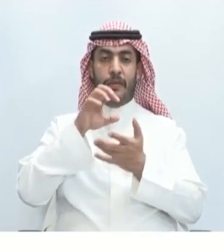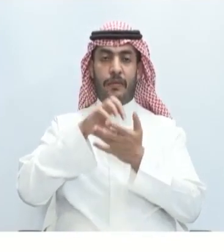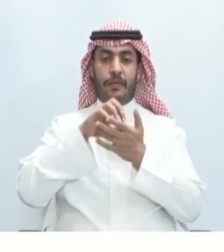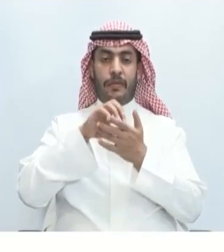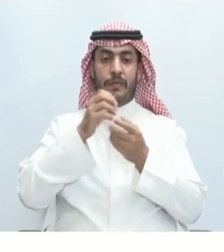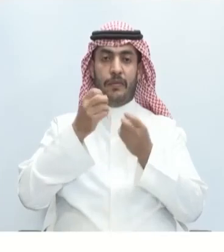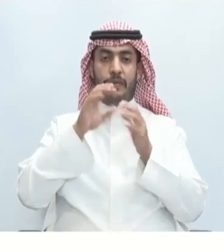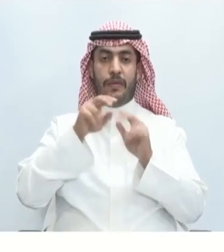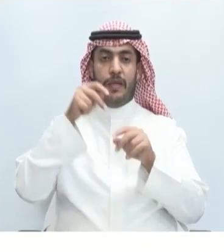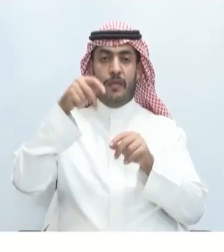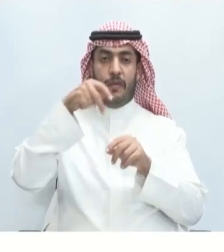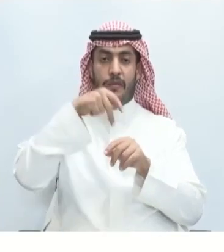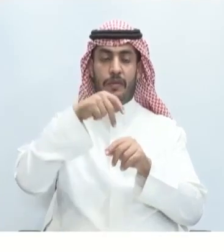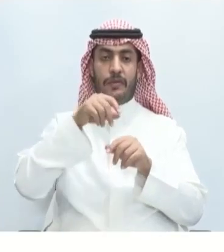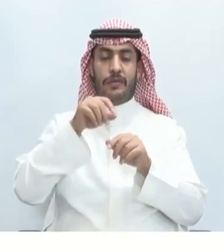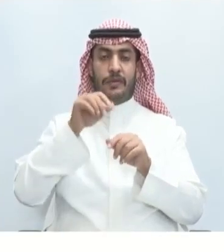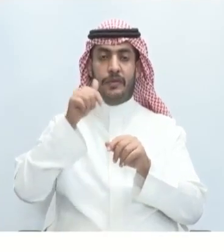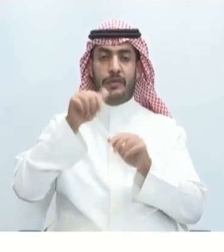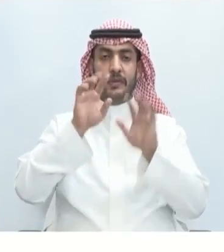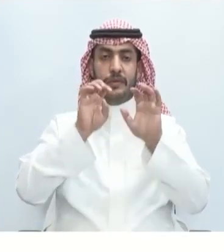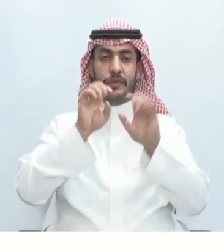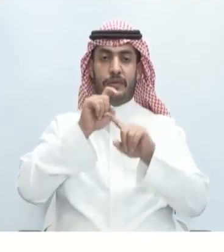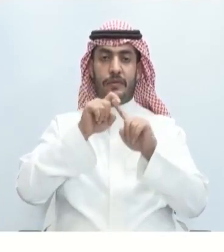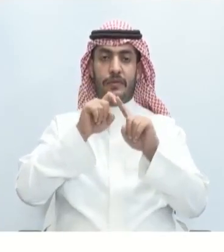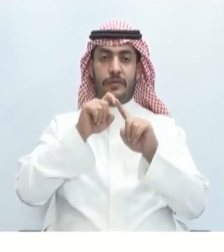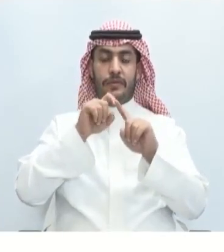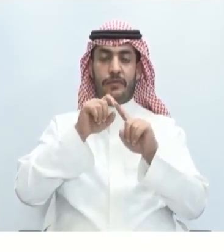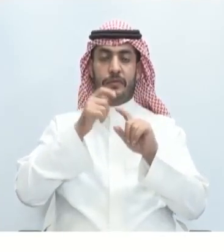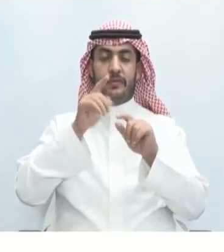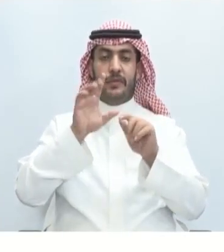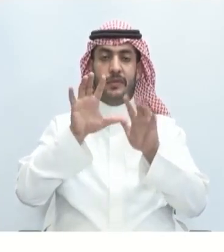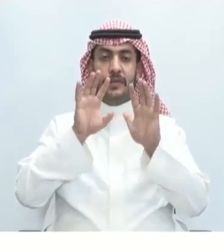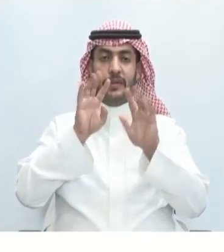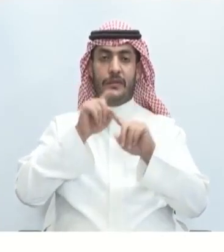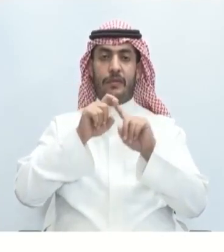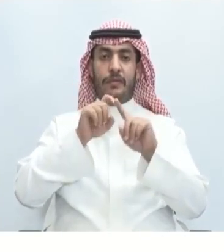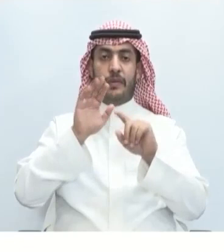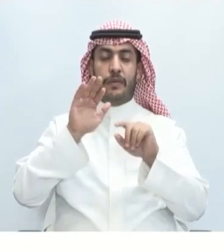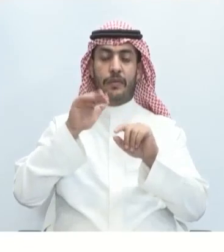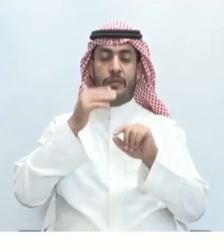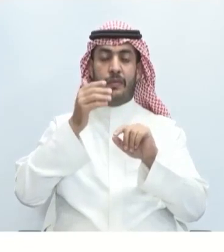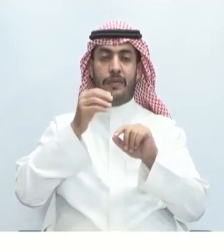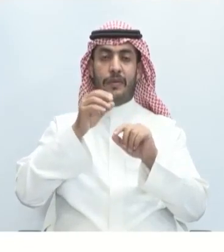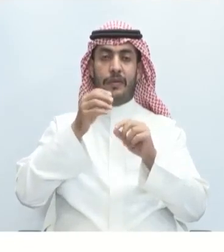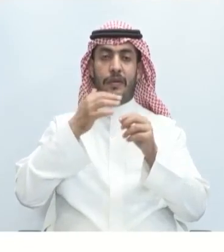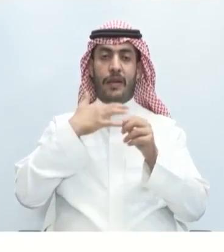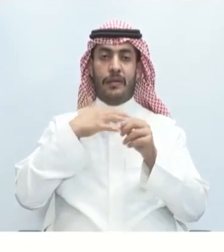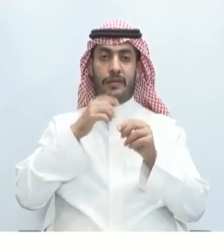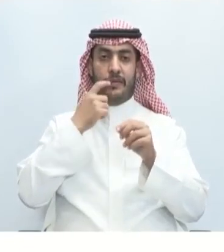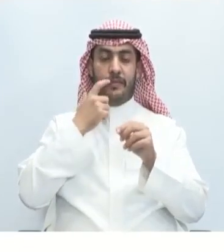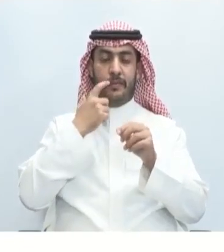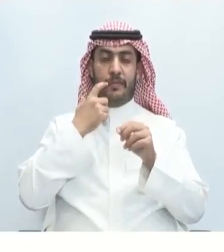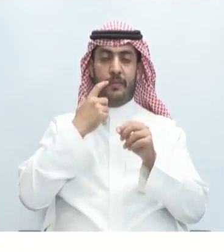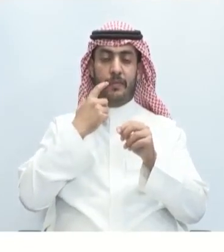بلغت 88 86% 90 هنالك وج 19% وبالتالي هنالك هدر في